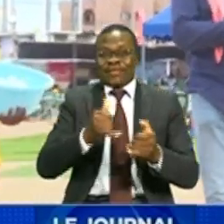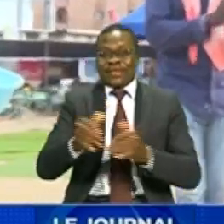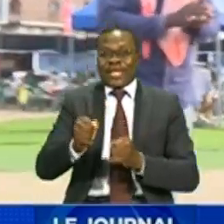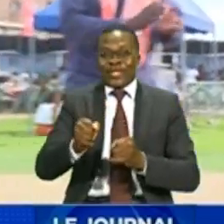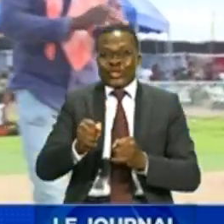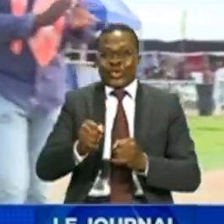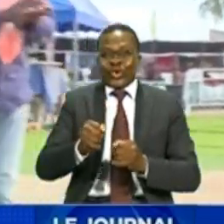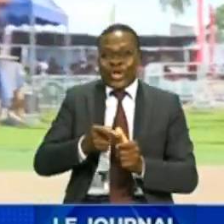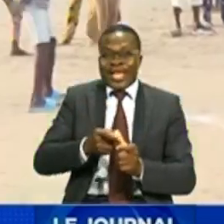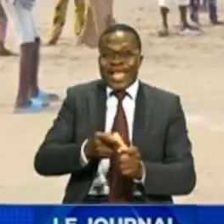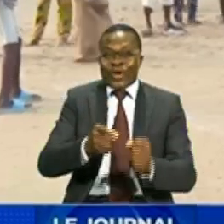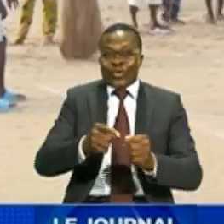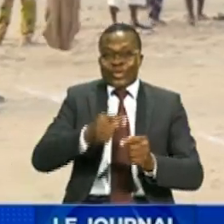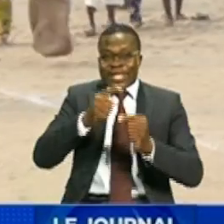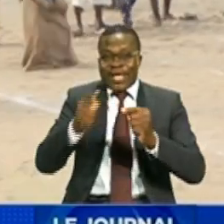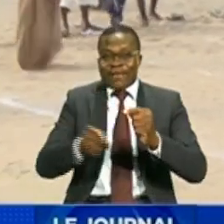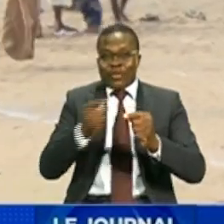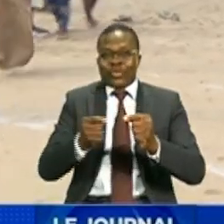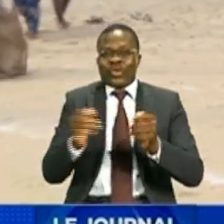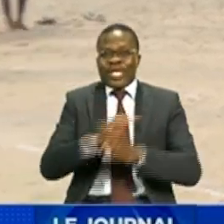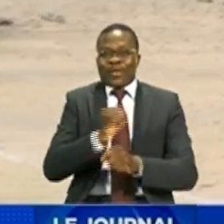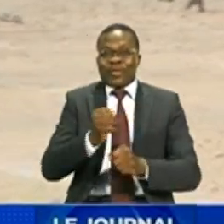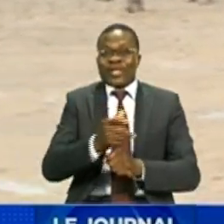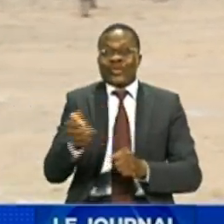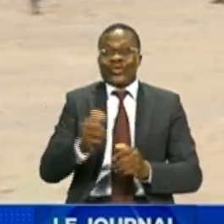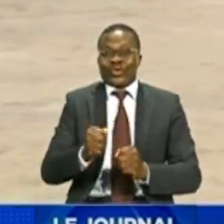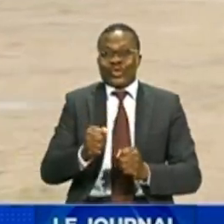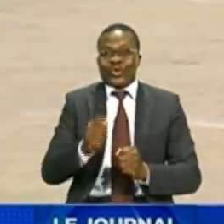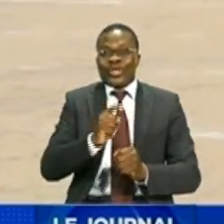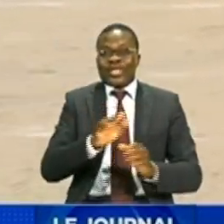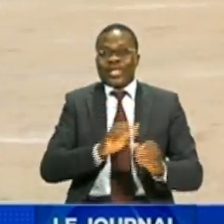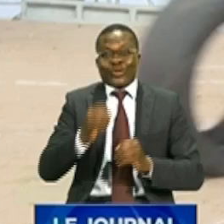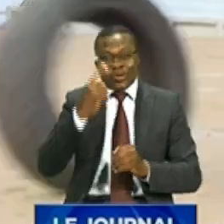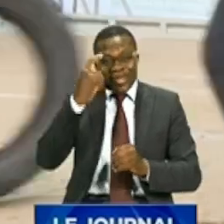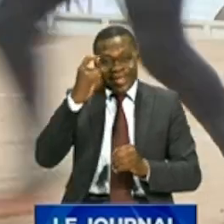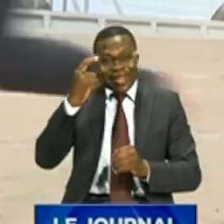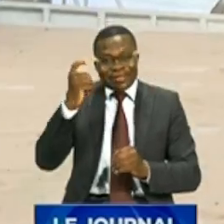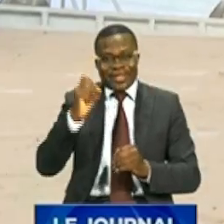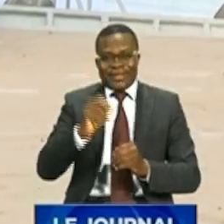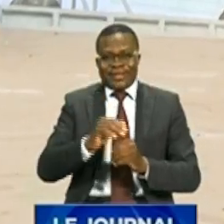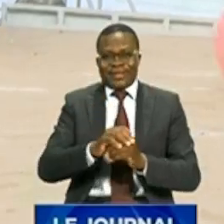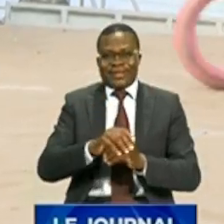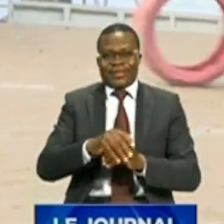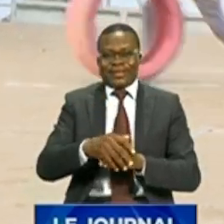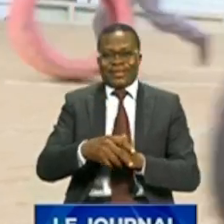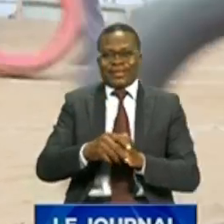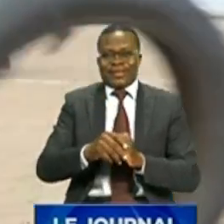la course aux pneus et plein d'autres jeux d'extérieur qui nous ont fait rêver.